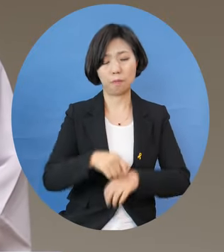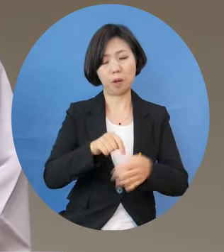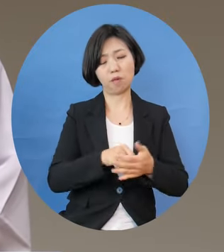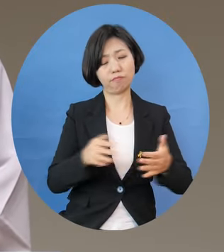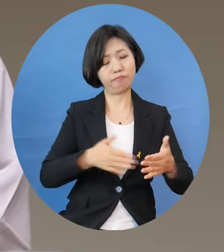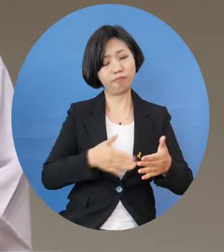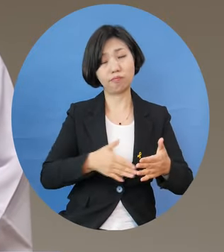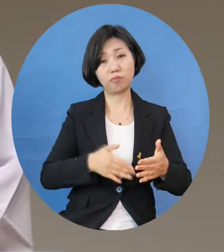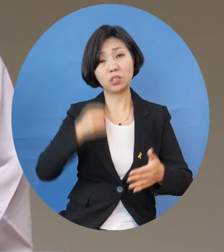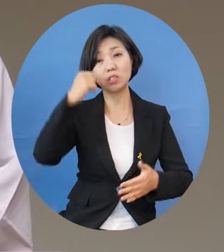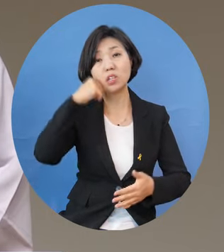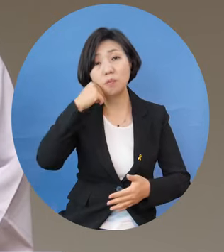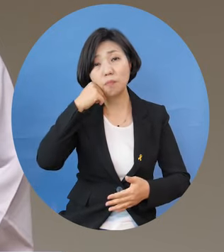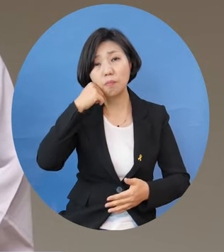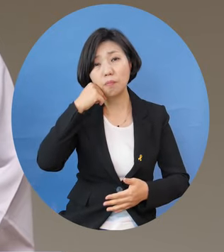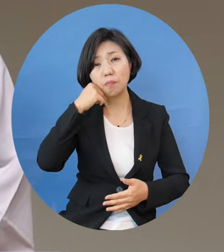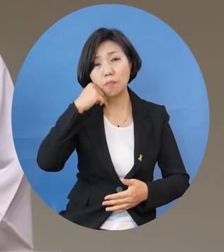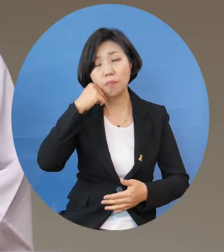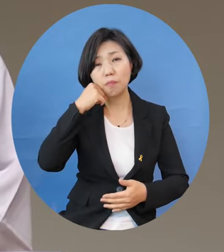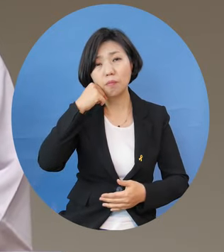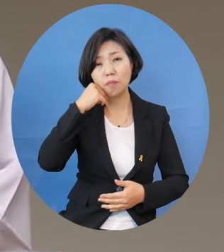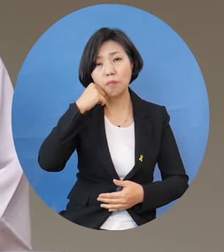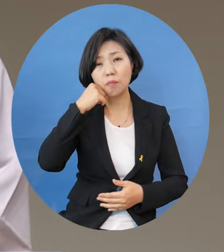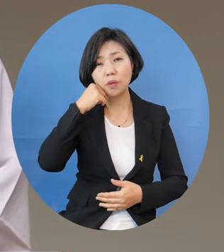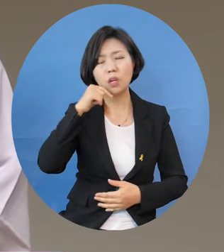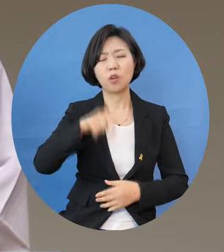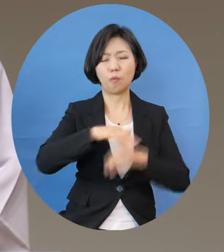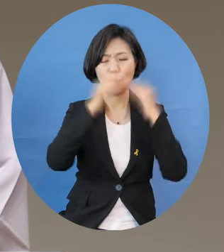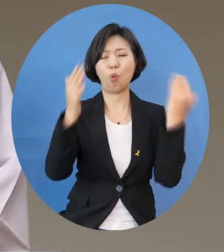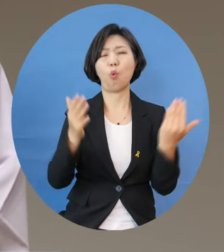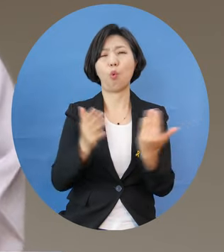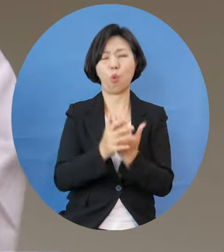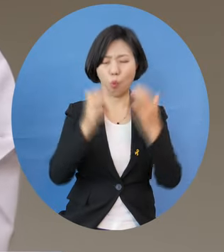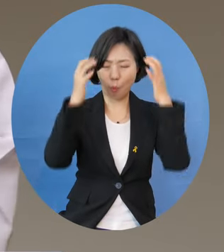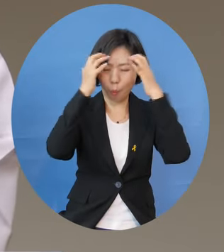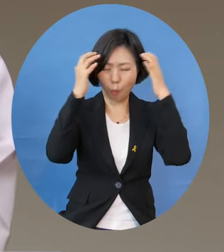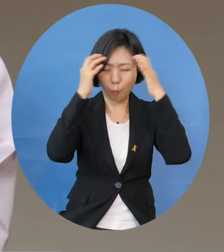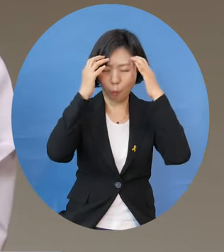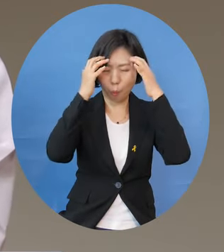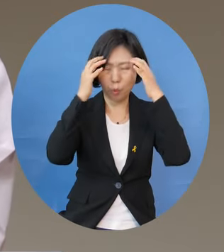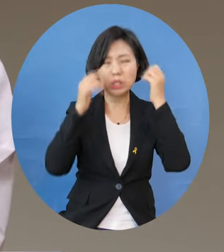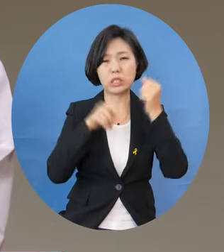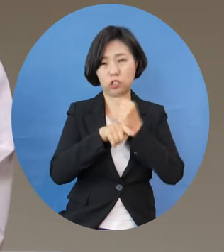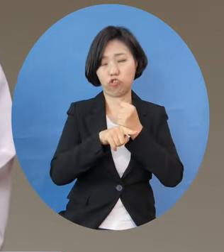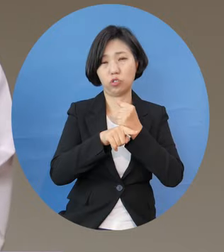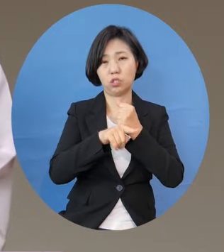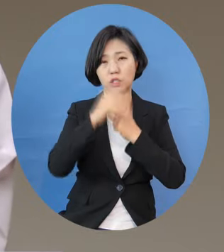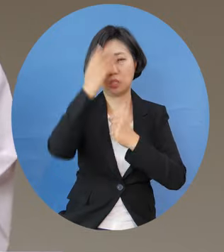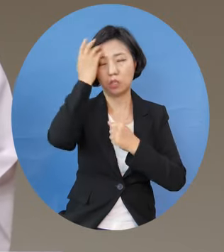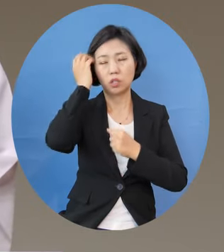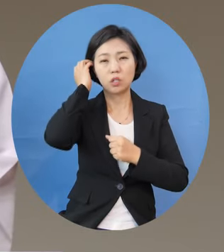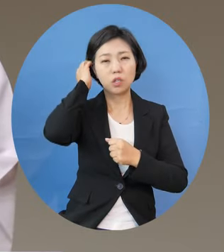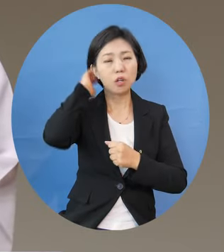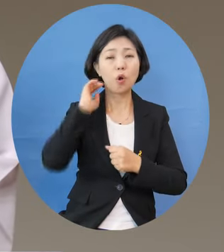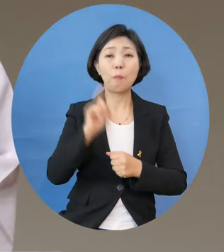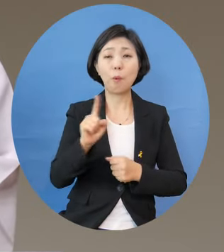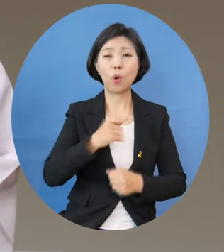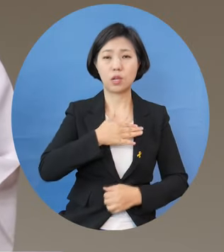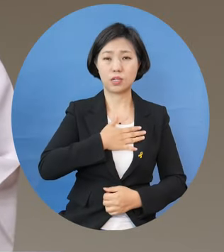허전하냐? 이런 건 다 괴로움의 요소예요. 심리가 부정적이에요.